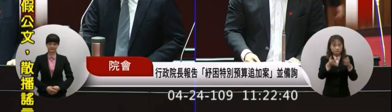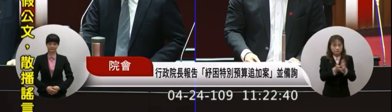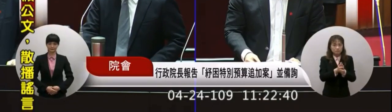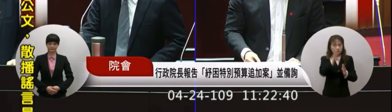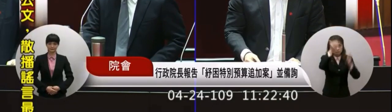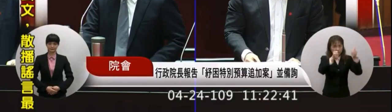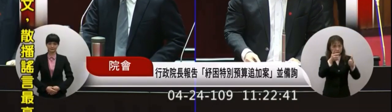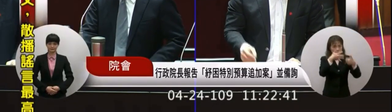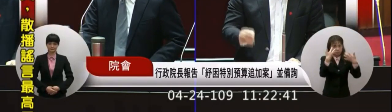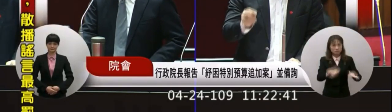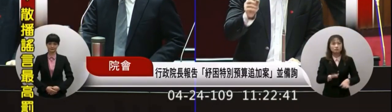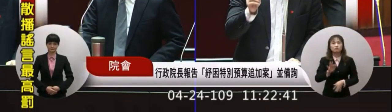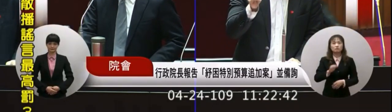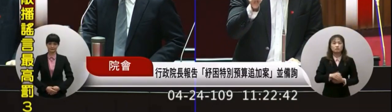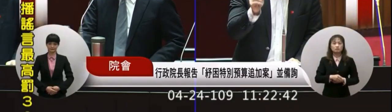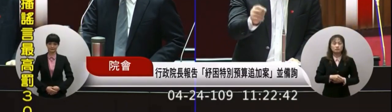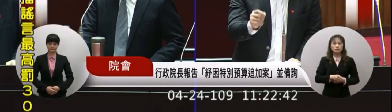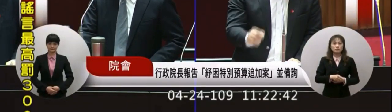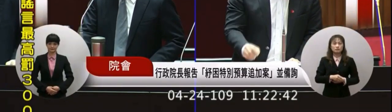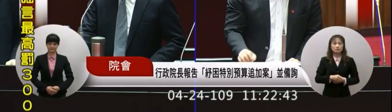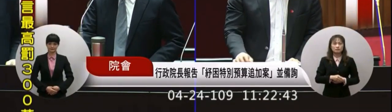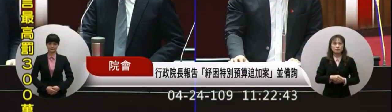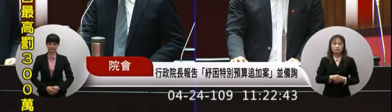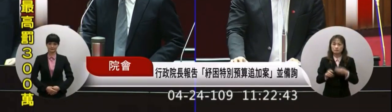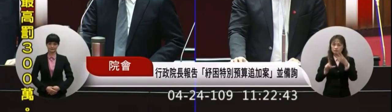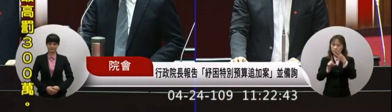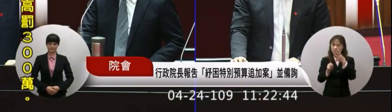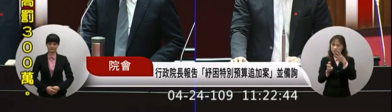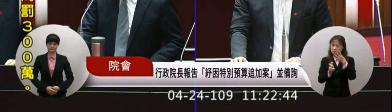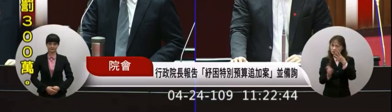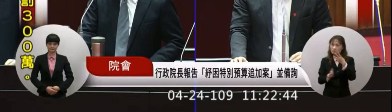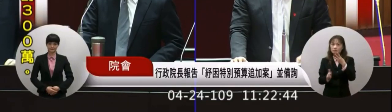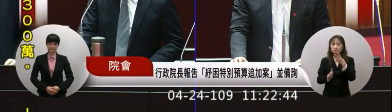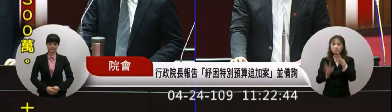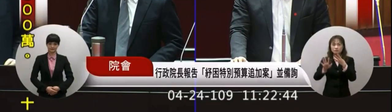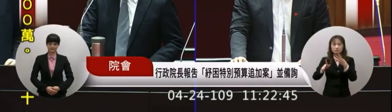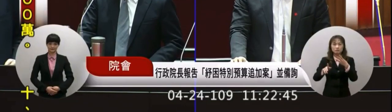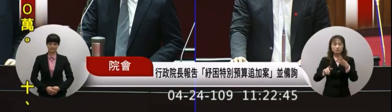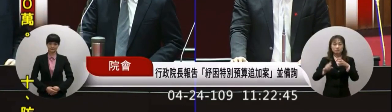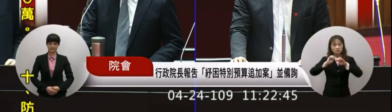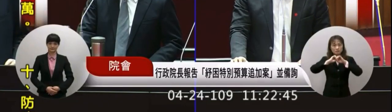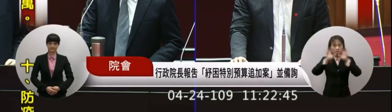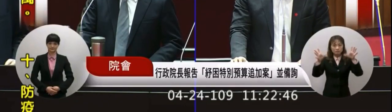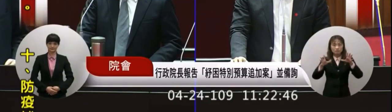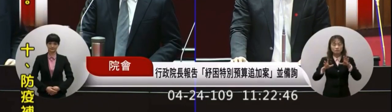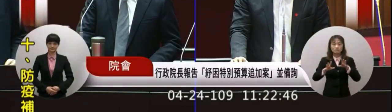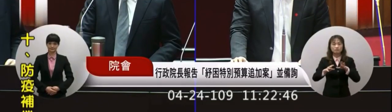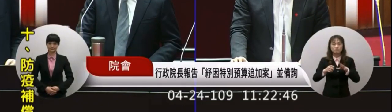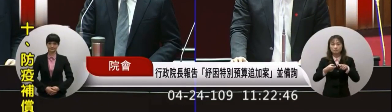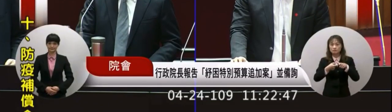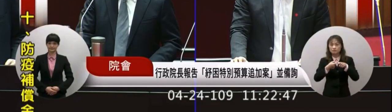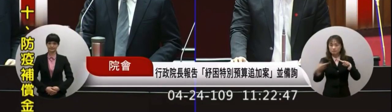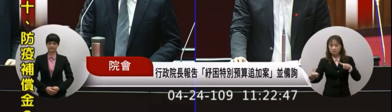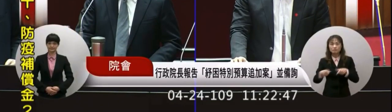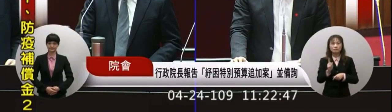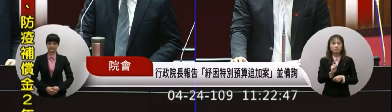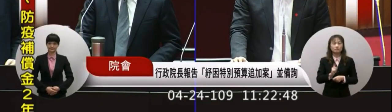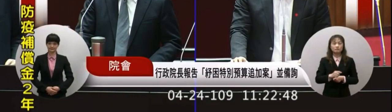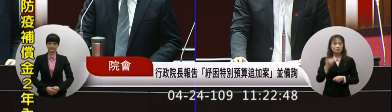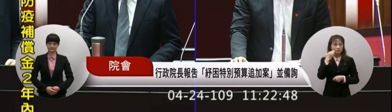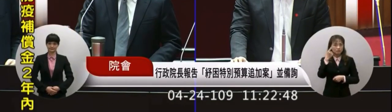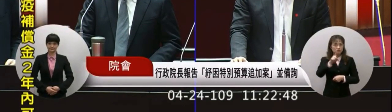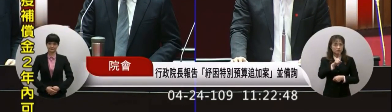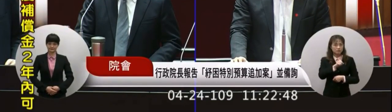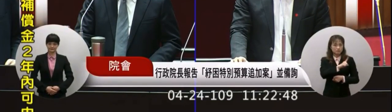长官。那迄个时阵呢，咱伫三月二十几号的时阵有发一个公告啦，吼，讲请迄、那个。如果你有自